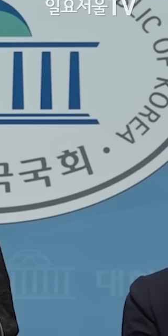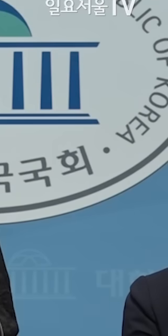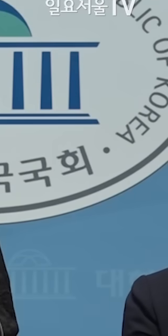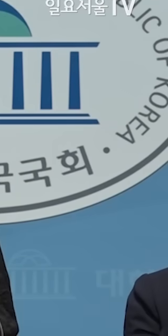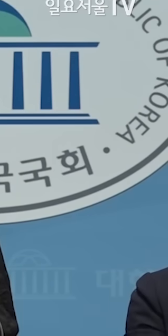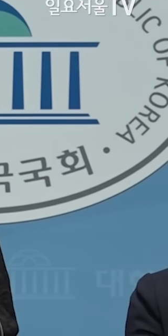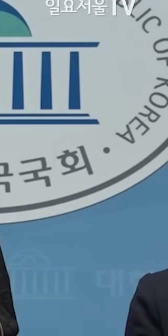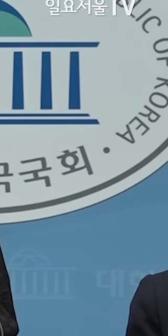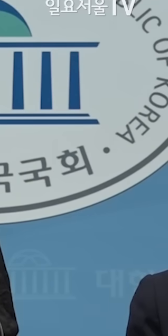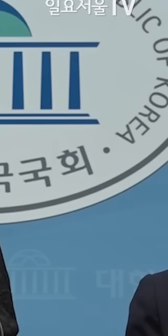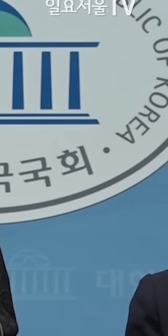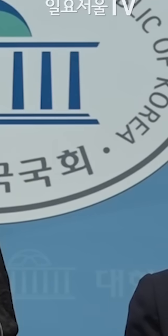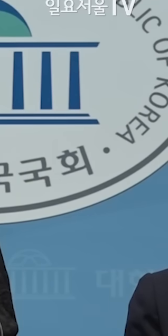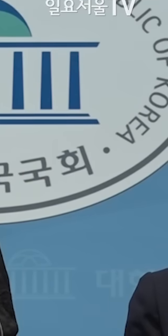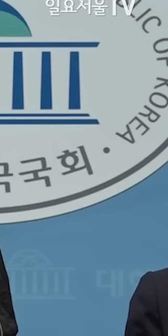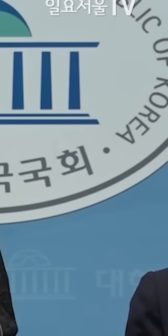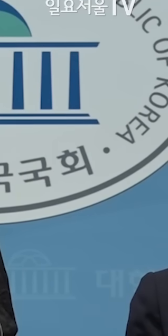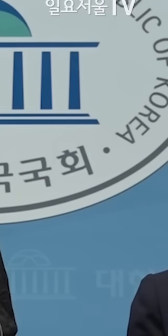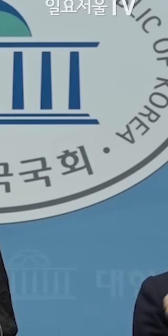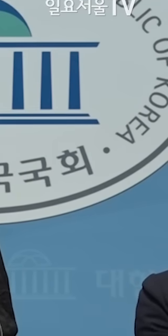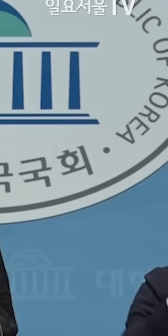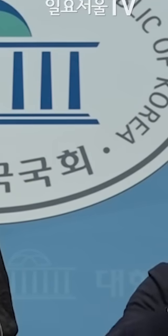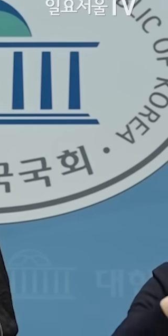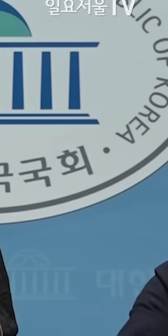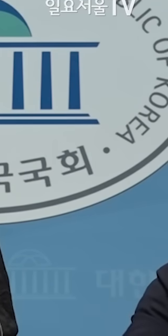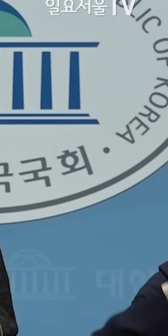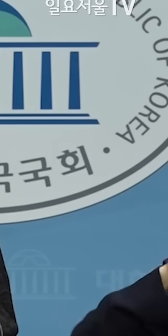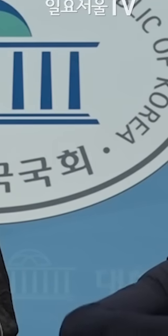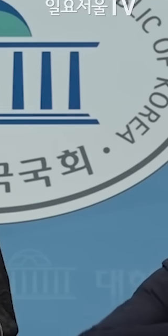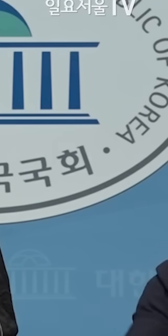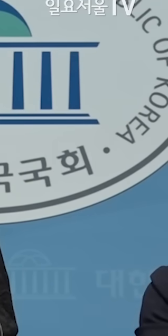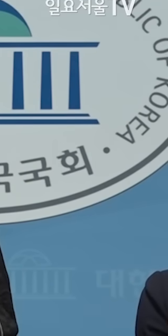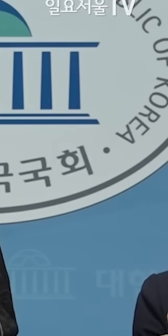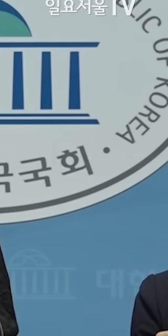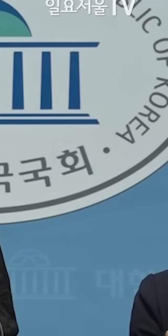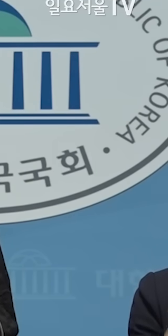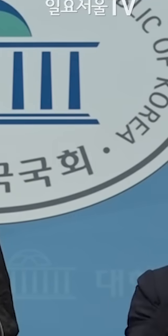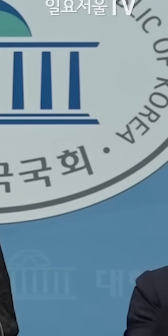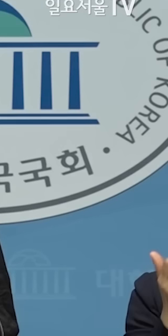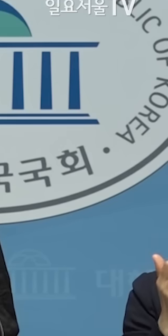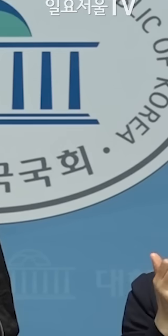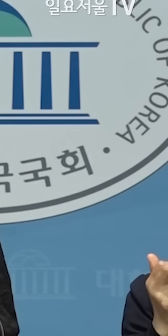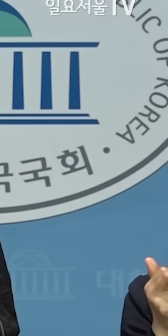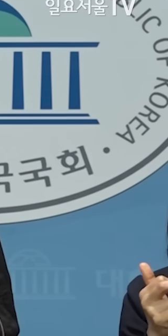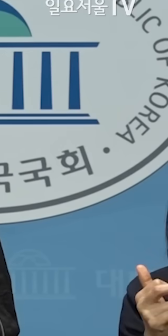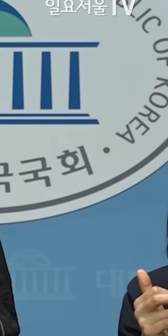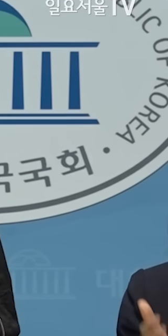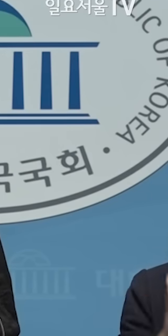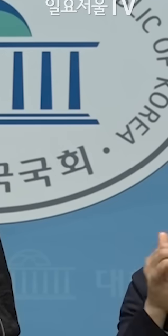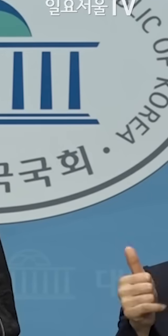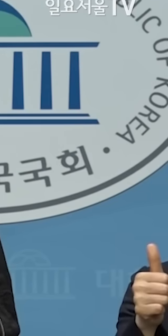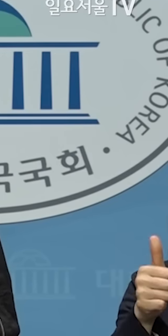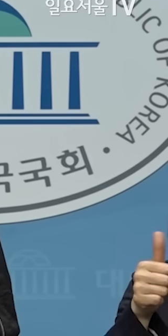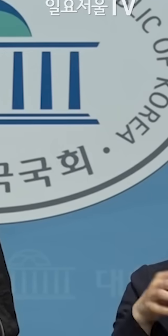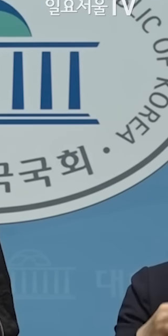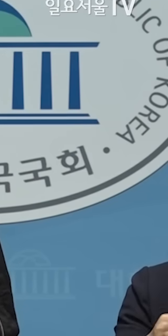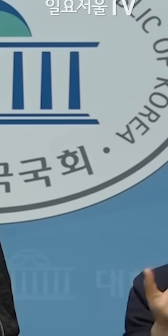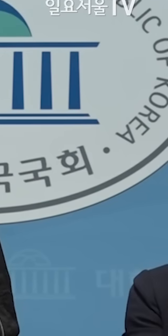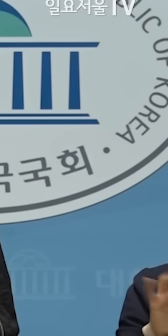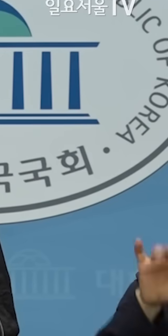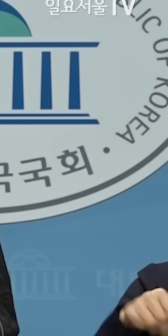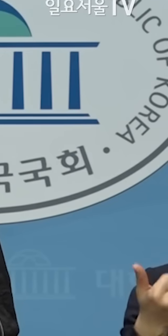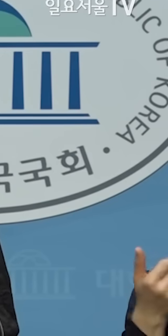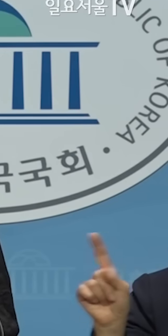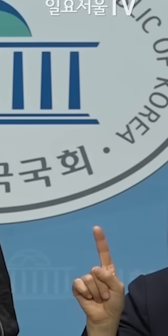과자인 비 4번인 신장식 변호사 울산시장 선거개입으로 심 징역 3년이 선고된 황 위원 등